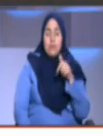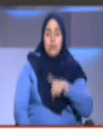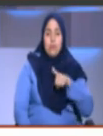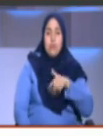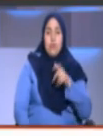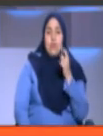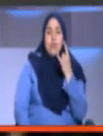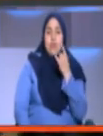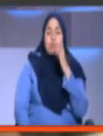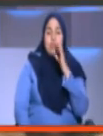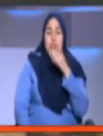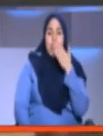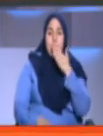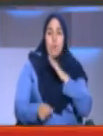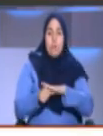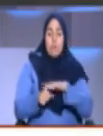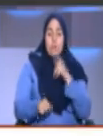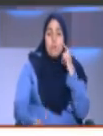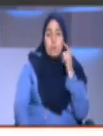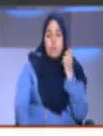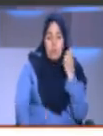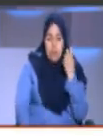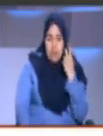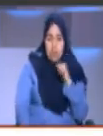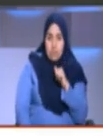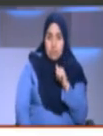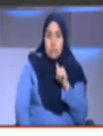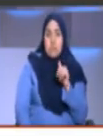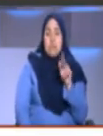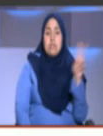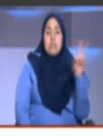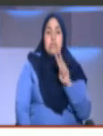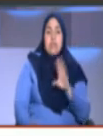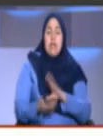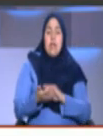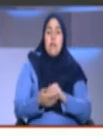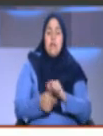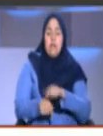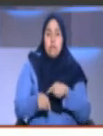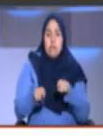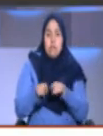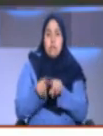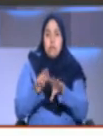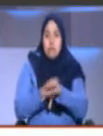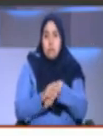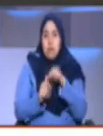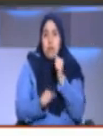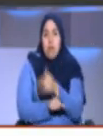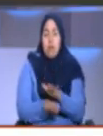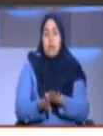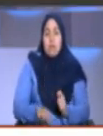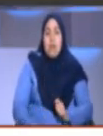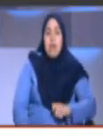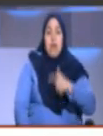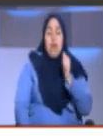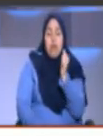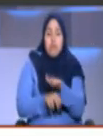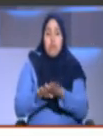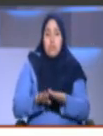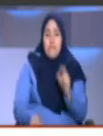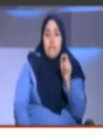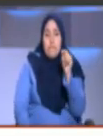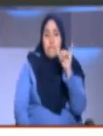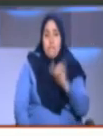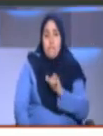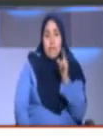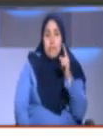ان سيناء على موعد ايضا منذ الارض الغاليه ارض الفيروز على كل مصري، على موعد ايضا